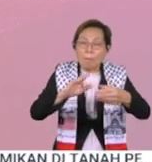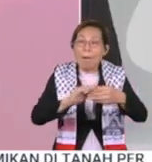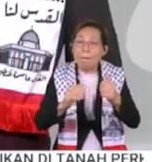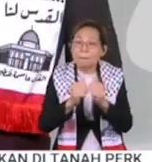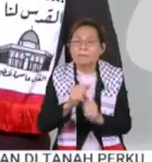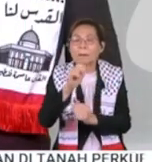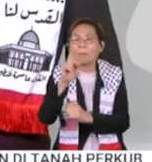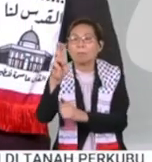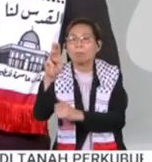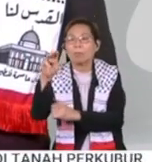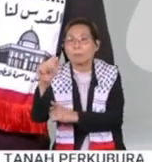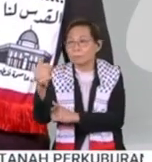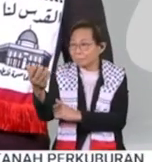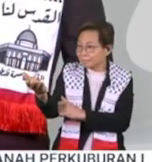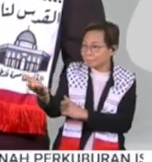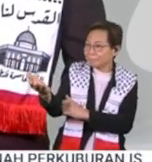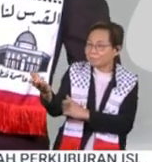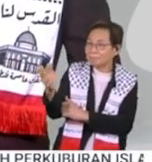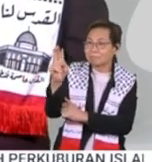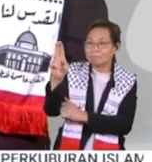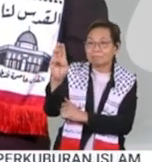saja bersama Buma Win. Silakan, Buma.